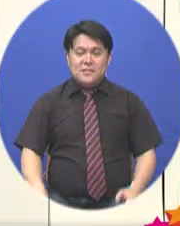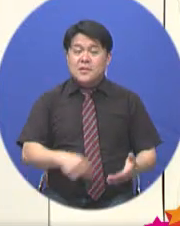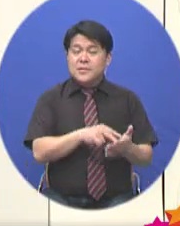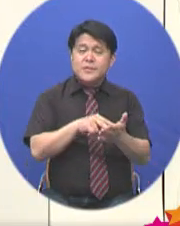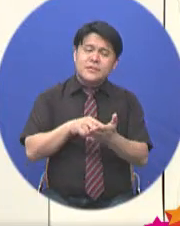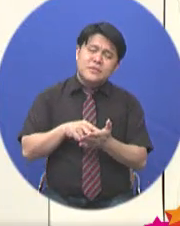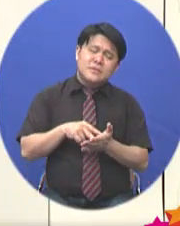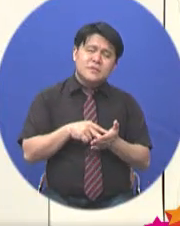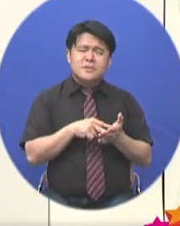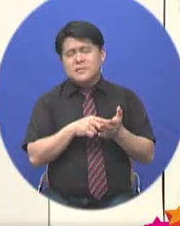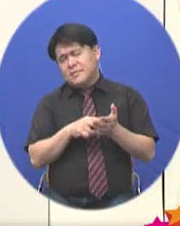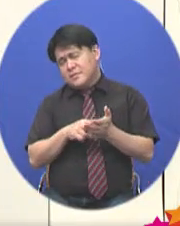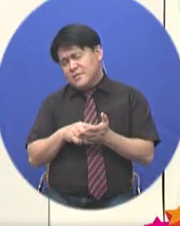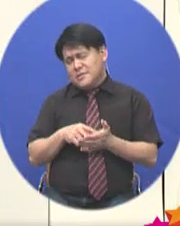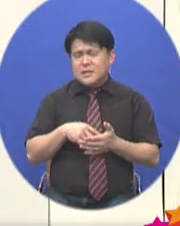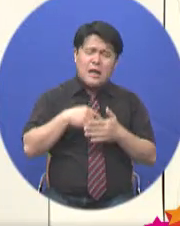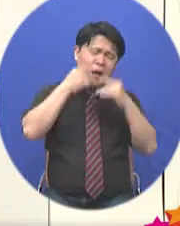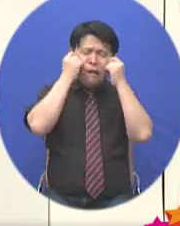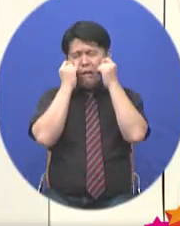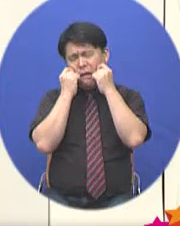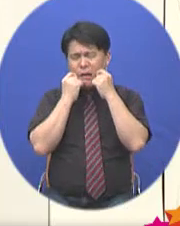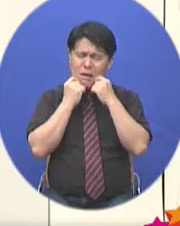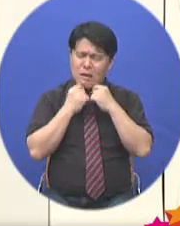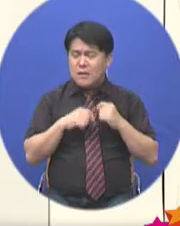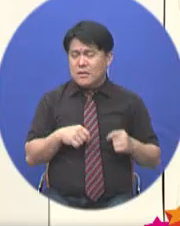외로이 흐느끼며